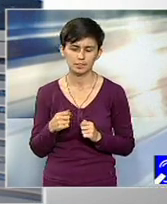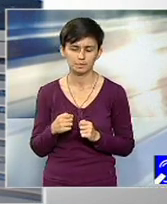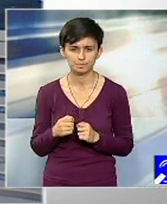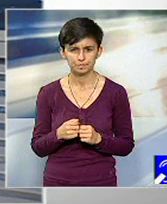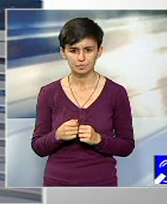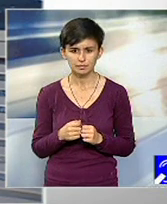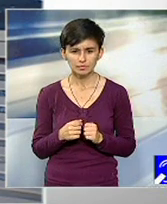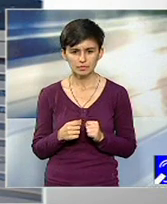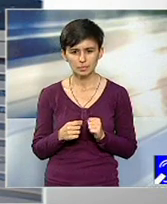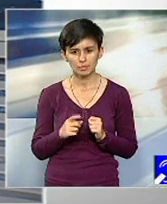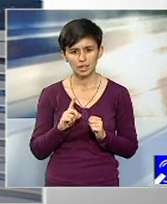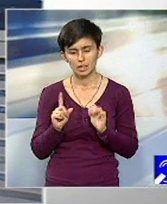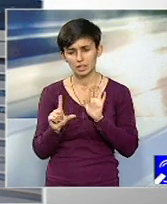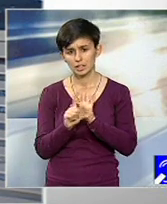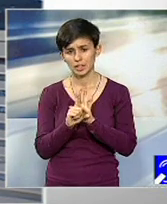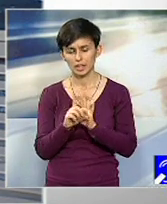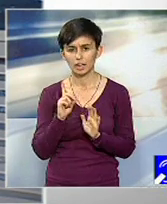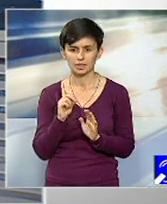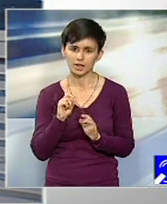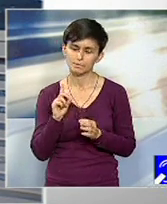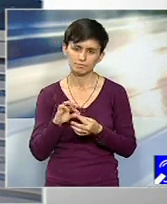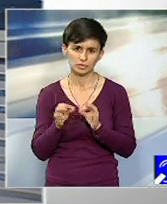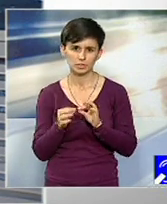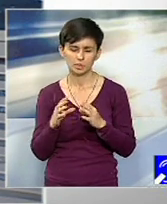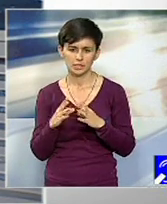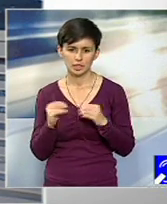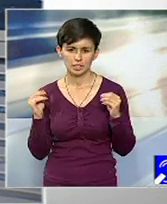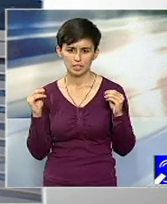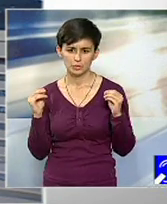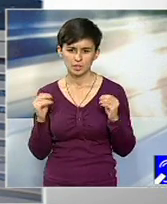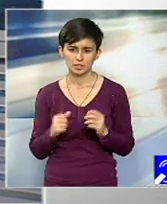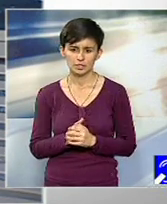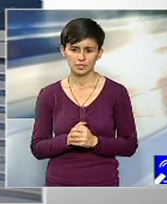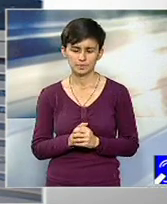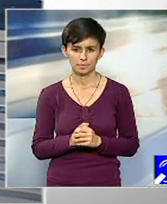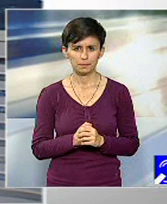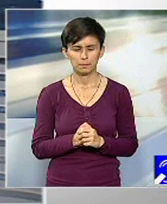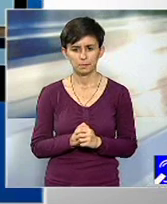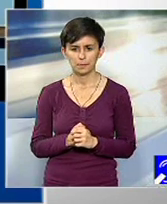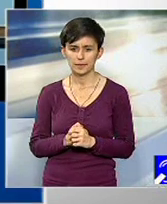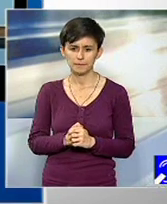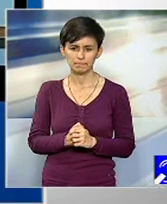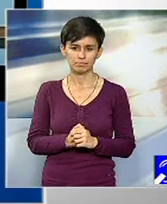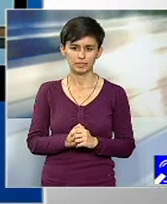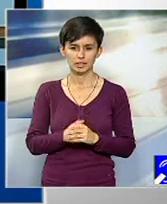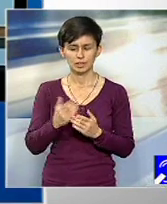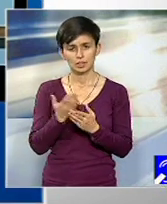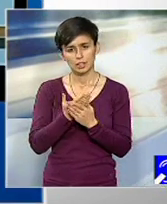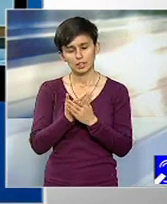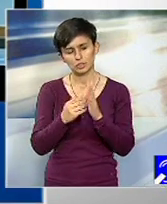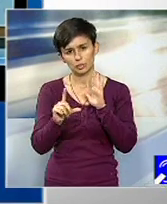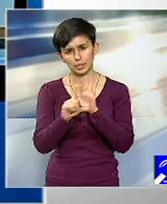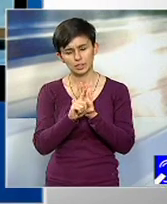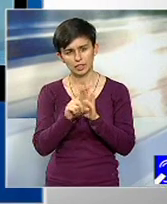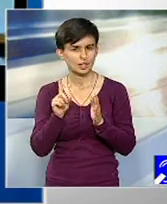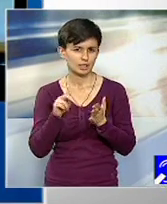lege, dar asta nu înseamnă că a dispărut cu totul din țara noastră. Așa e, cu alte cuvinte, un act normativ nu rezolvă, doar